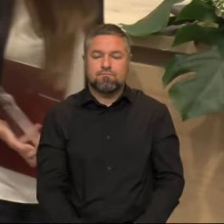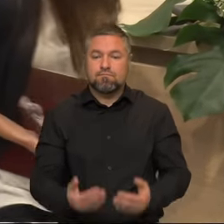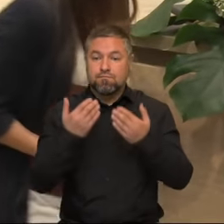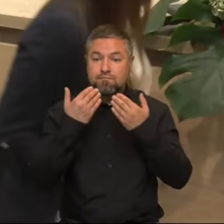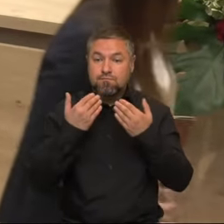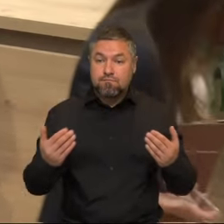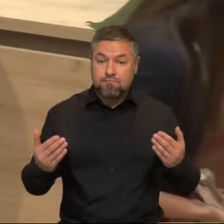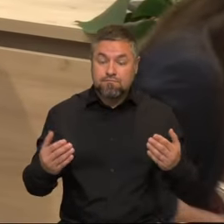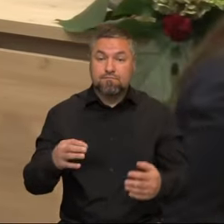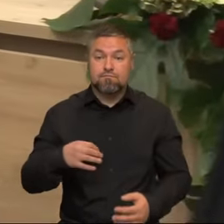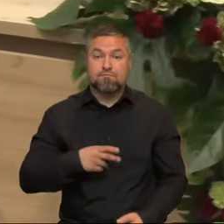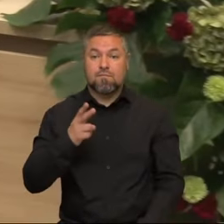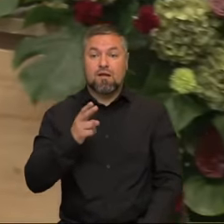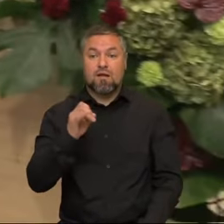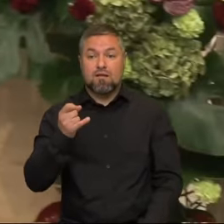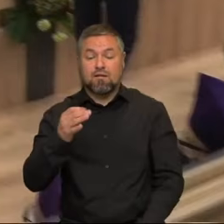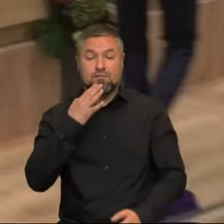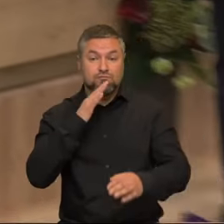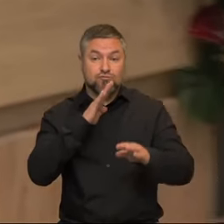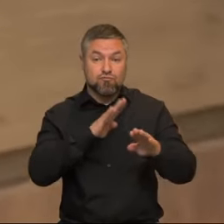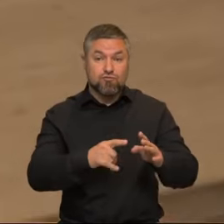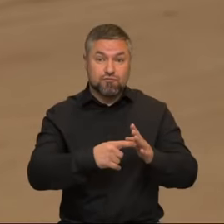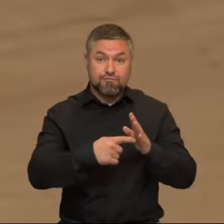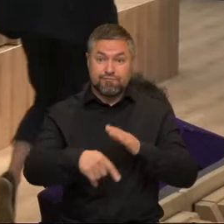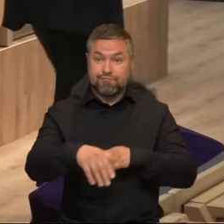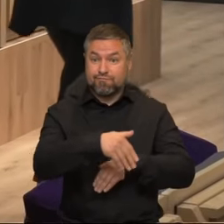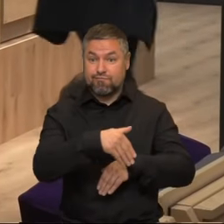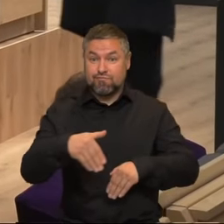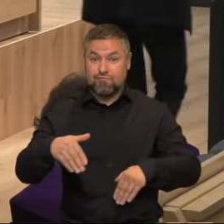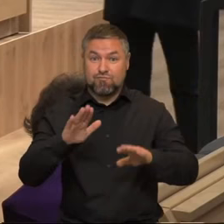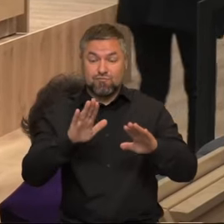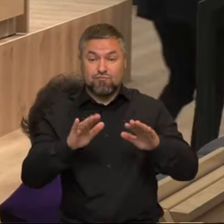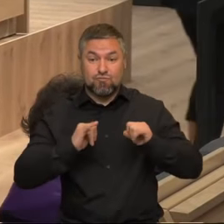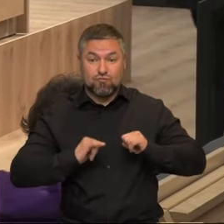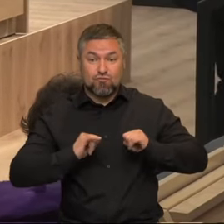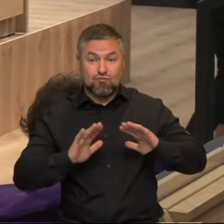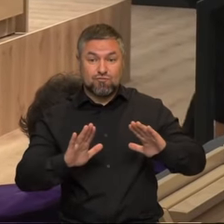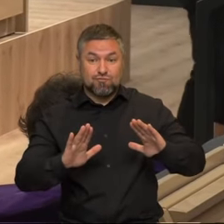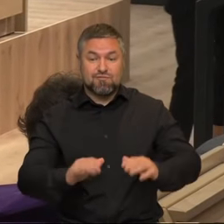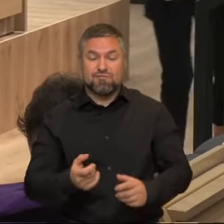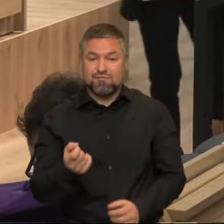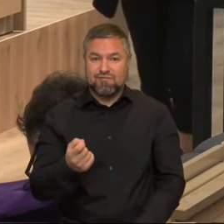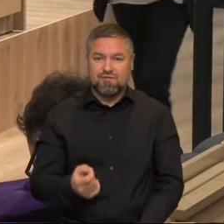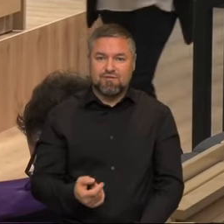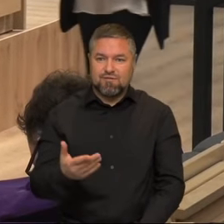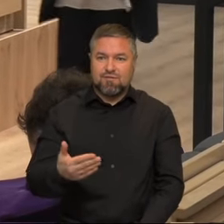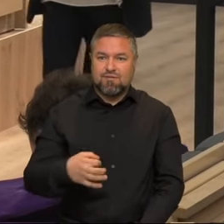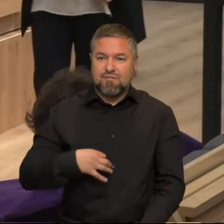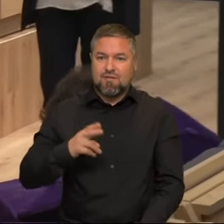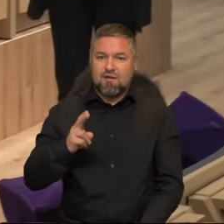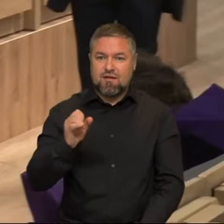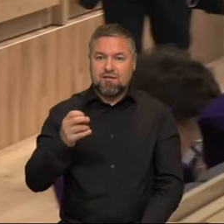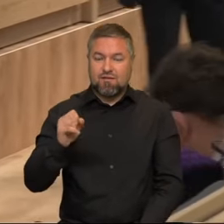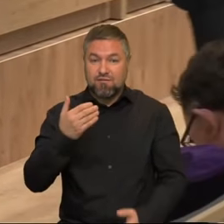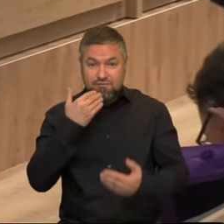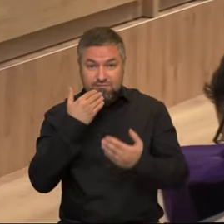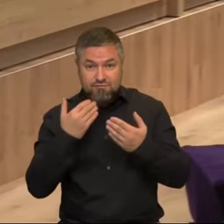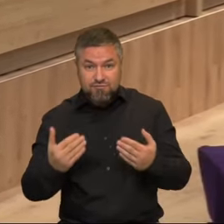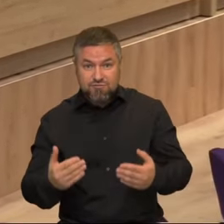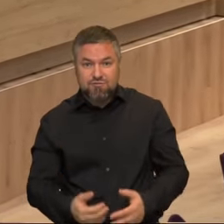Dziękujemy. Panie Kajetanie, poprosimy, żeby pan został jeszcze przed podium. Proszę pozostać jeszcze na chwilkę. Pan Kajetan, bardzo